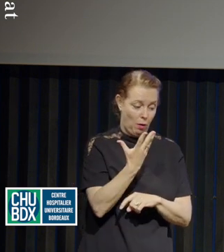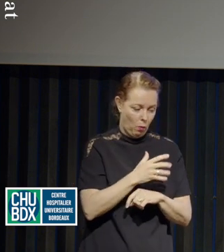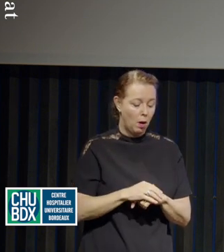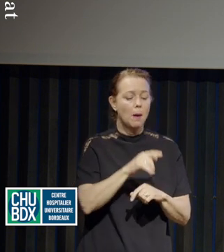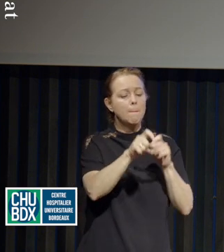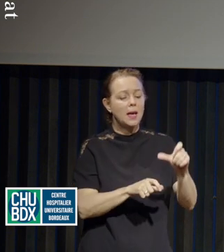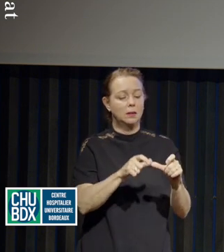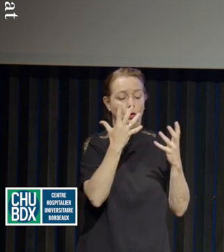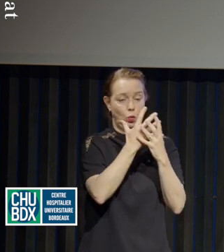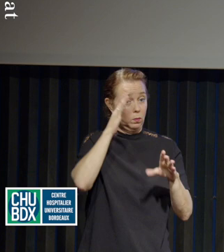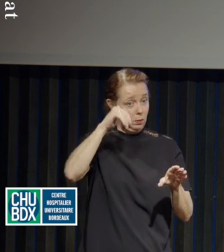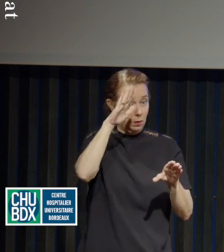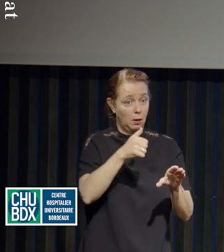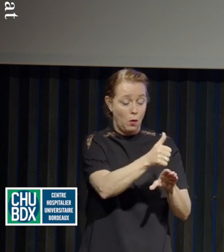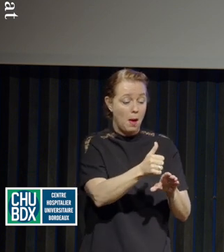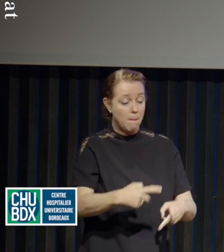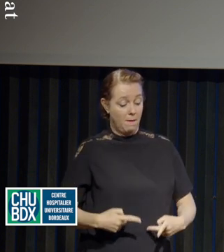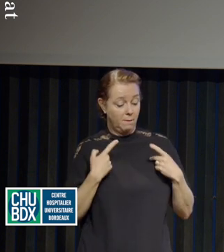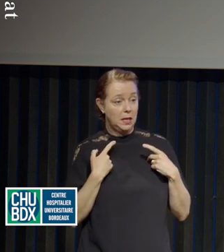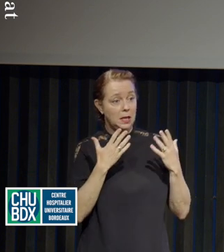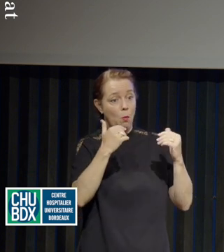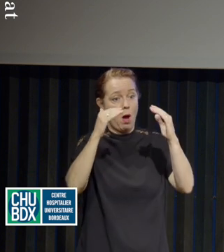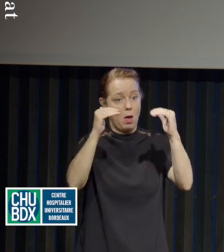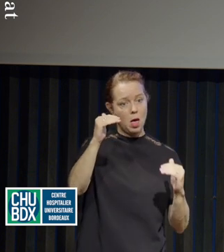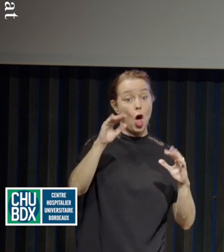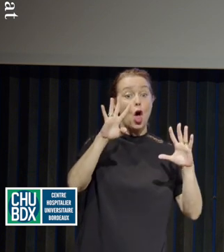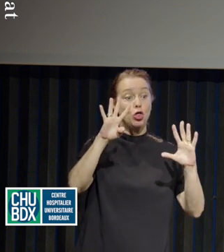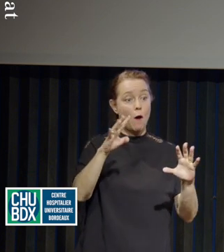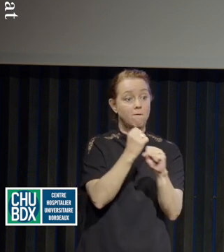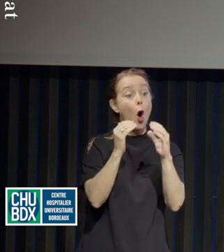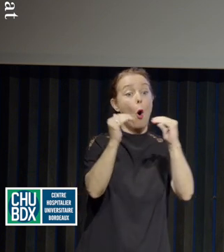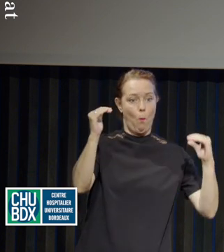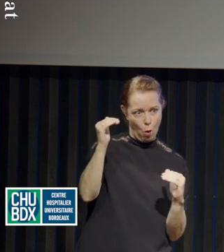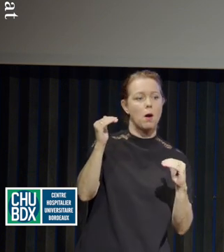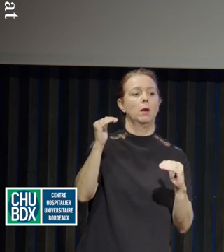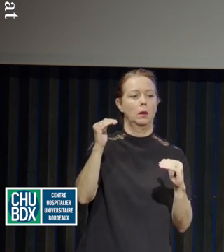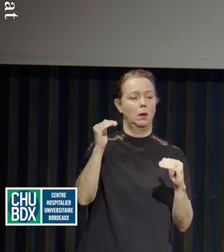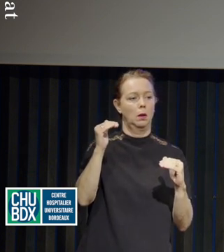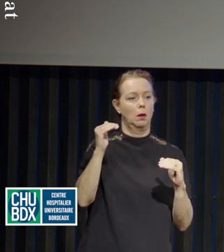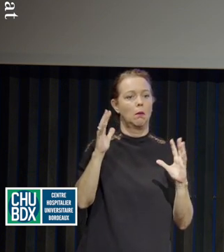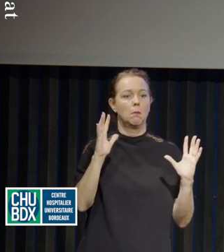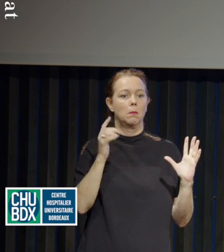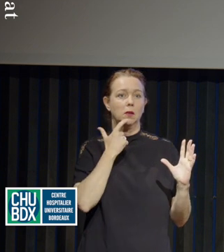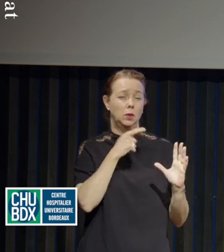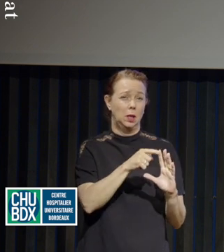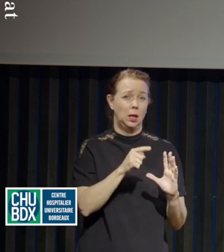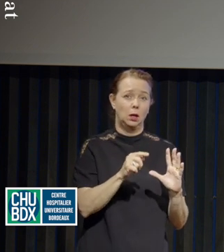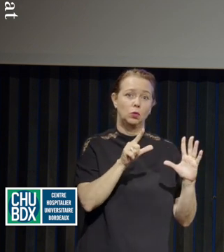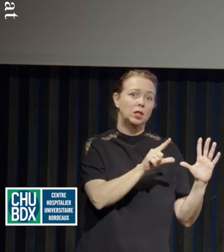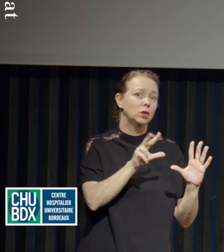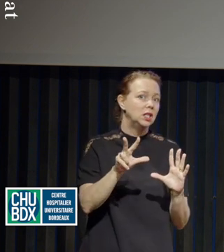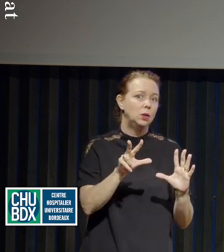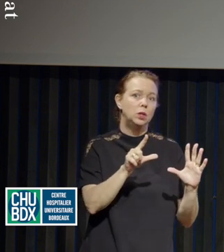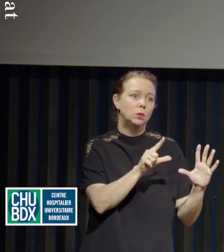trouble bipolaire ont une espérance de vie réduite de 9 ans, passant à environ 78 ans